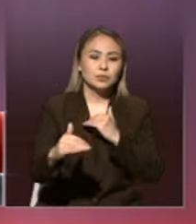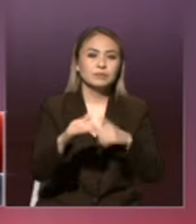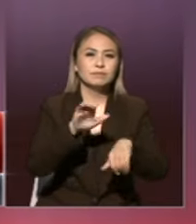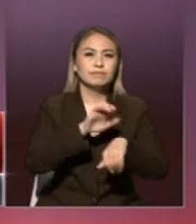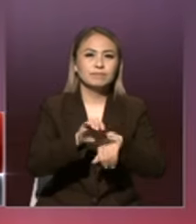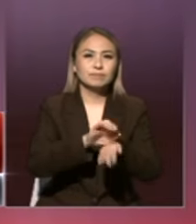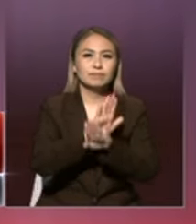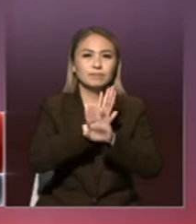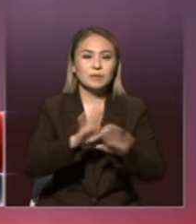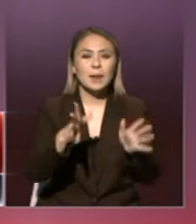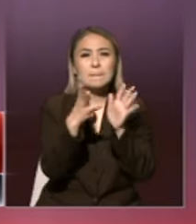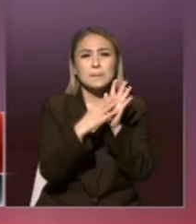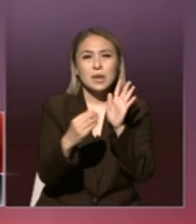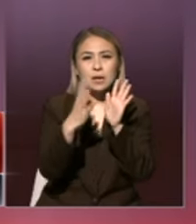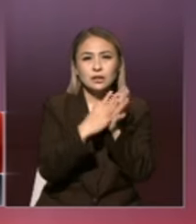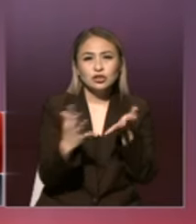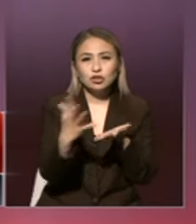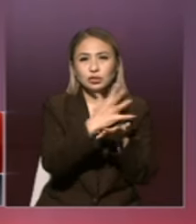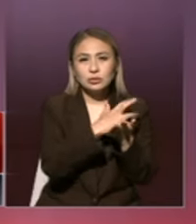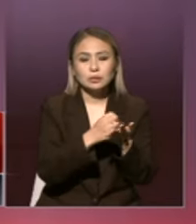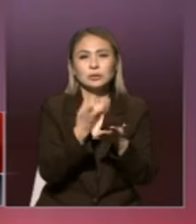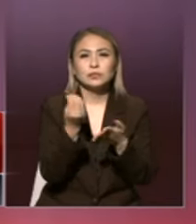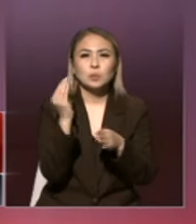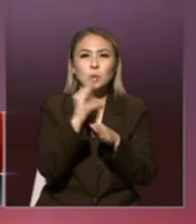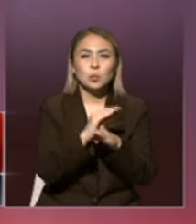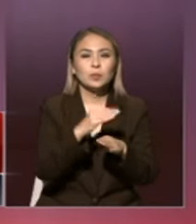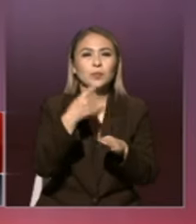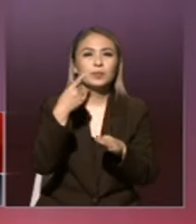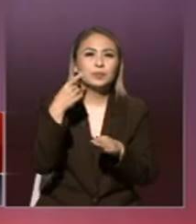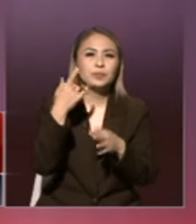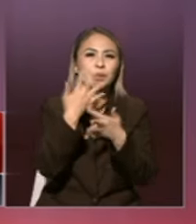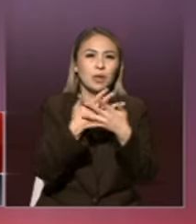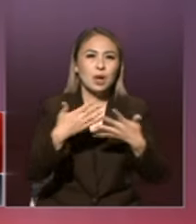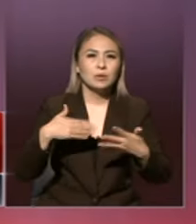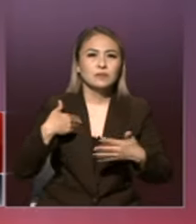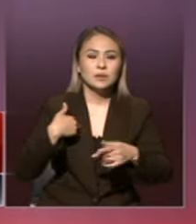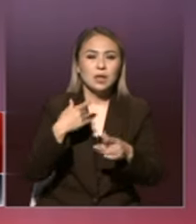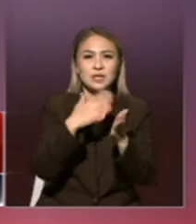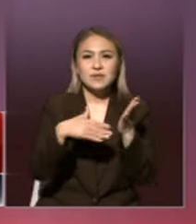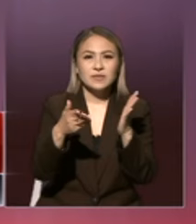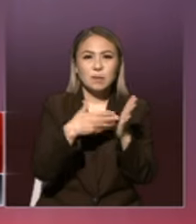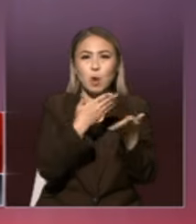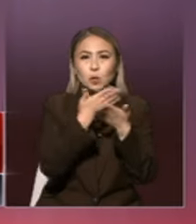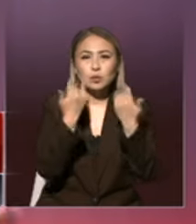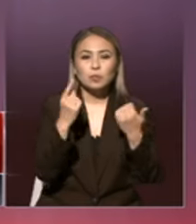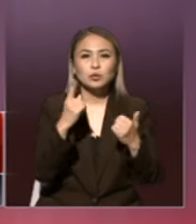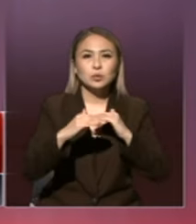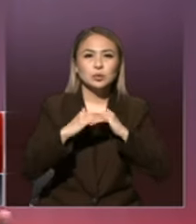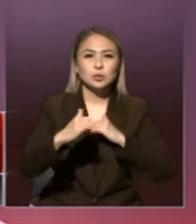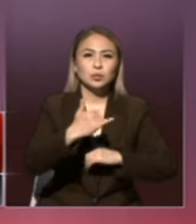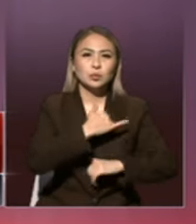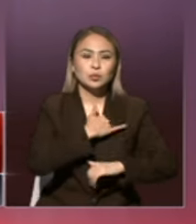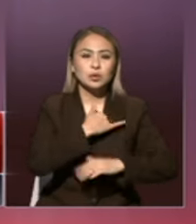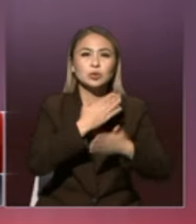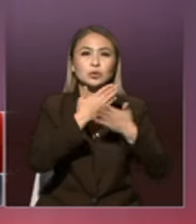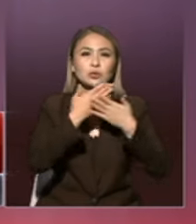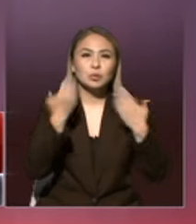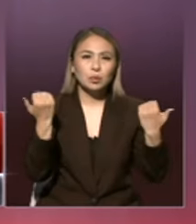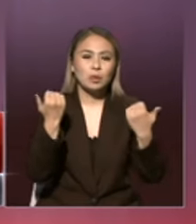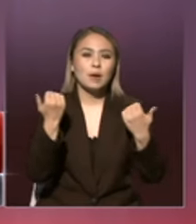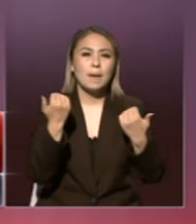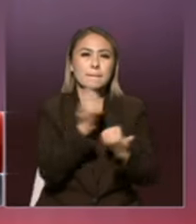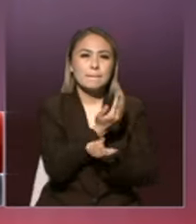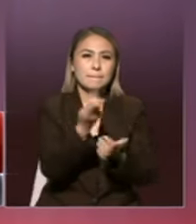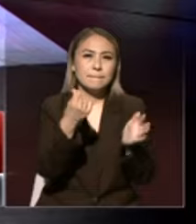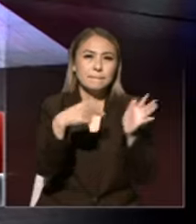техникалардың түріне мақта жинайтын жаңағы көкөніс жинайтын техникаларға утиль алым мүлдем жоқ. Себебі біздің елде шығармайды, сондықтан утиль алым жоқ оларға.